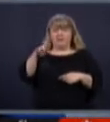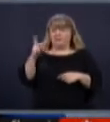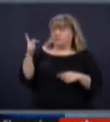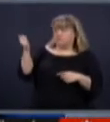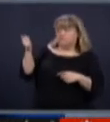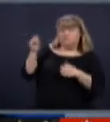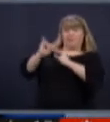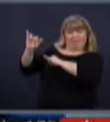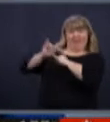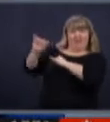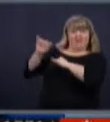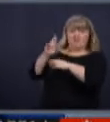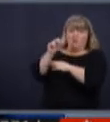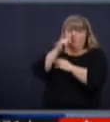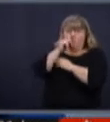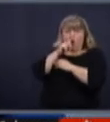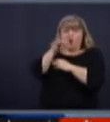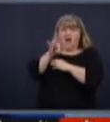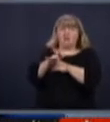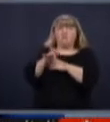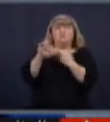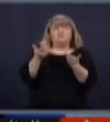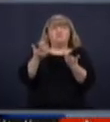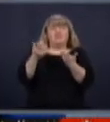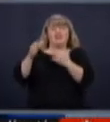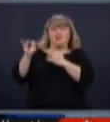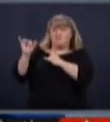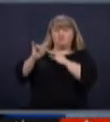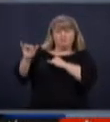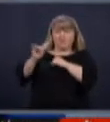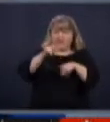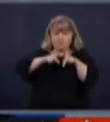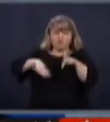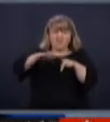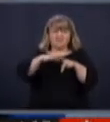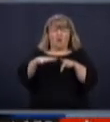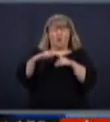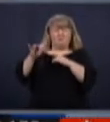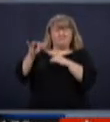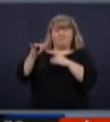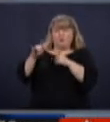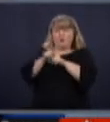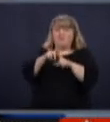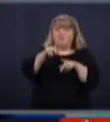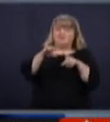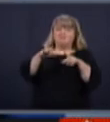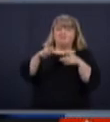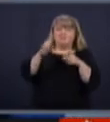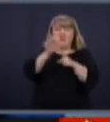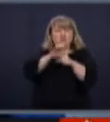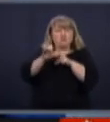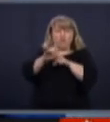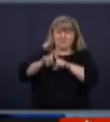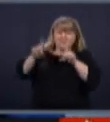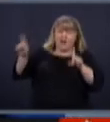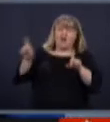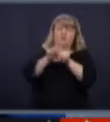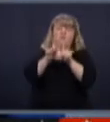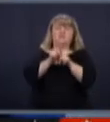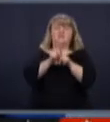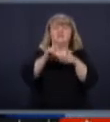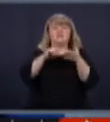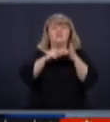n'est pas le même peuple, la même culture, la même organisation. On est véritablement dans ce qu'on appelle, je vous dirais, à partir de certains principes de